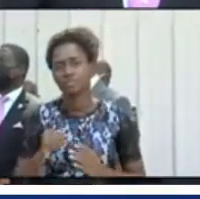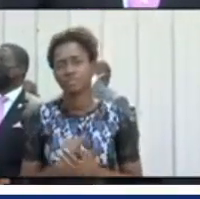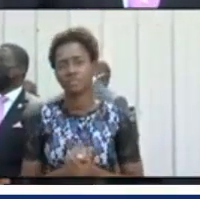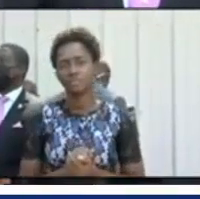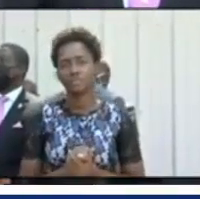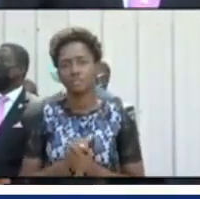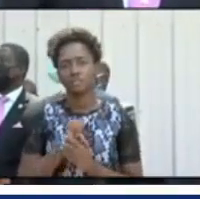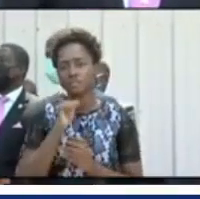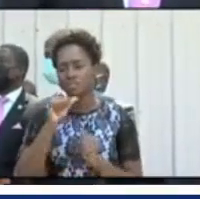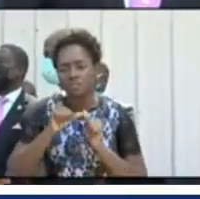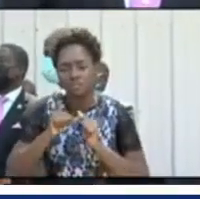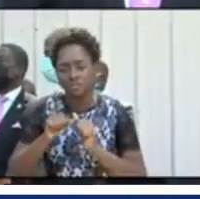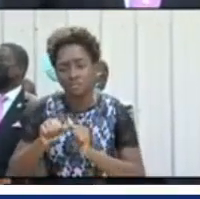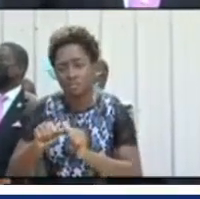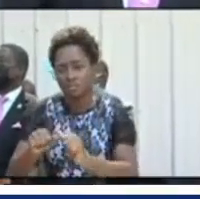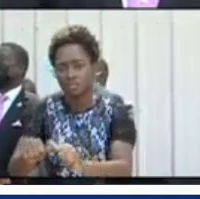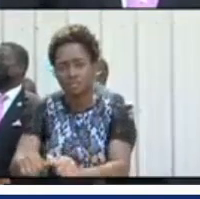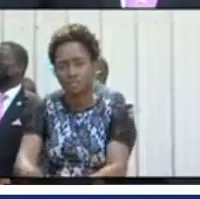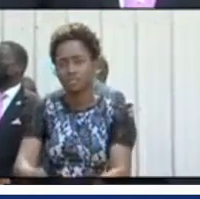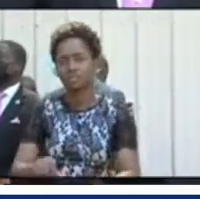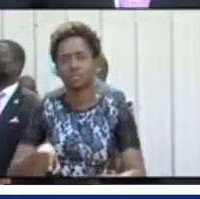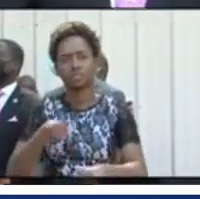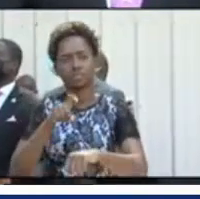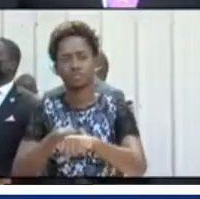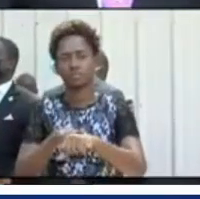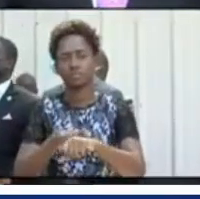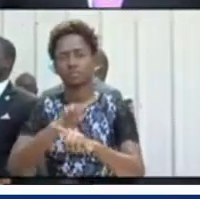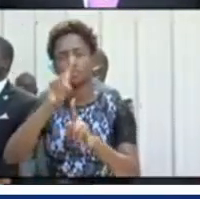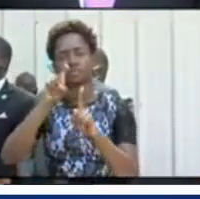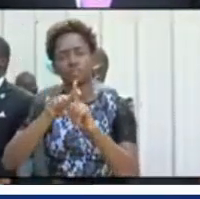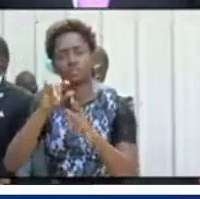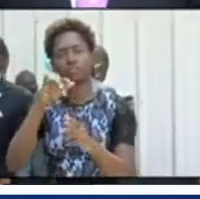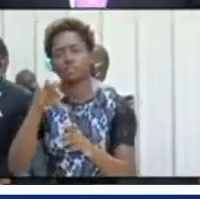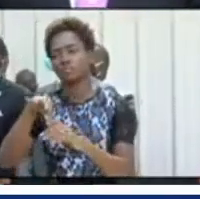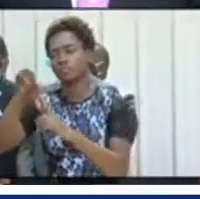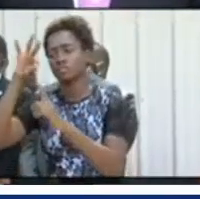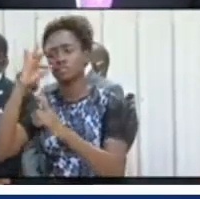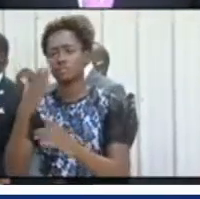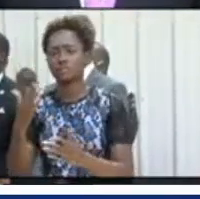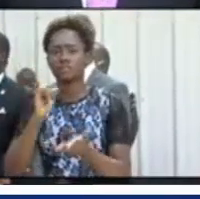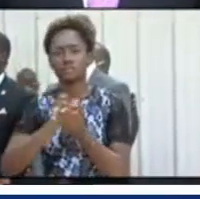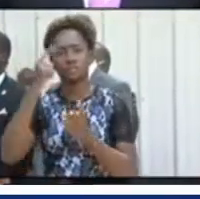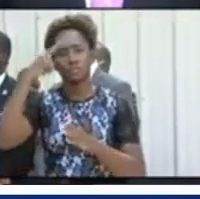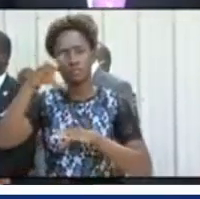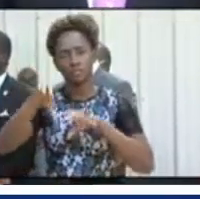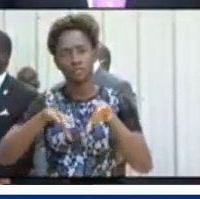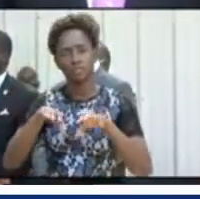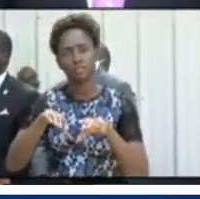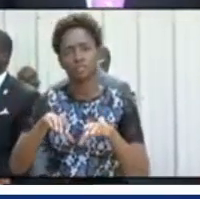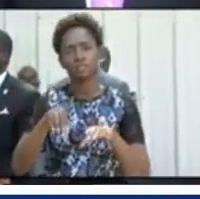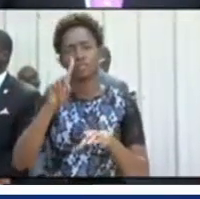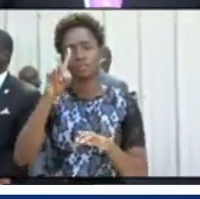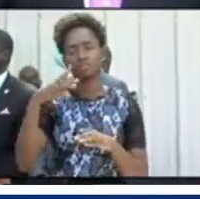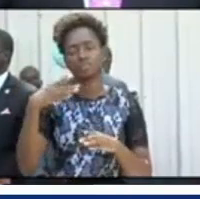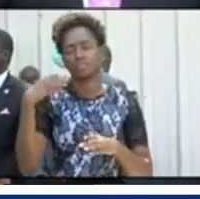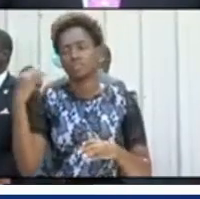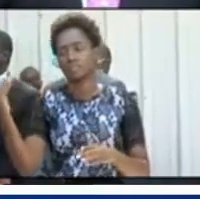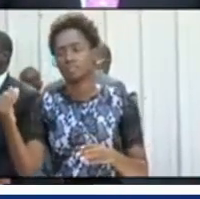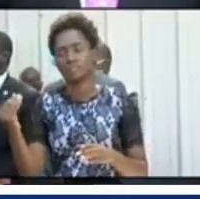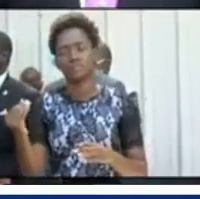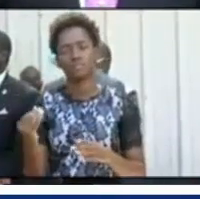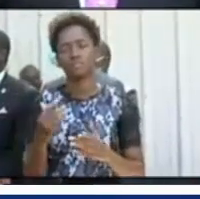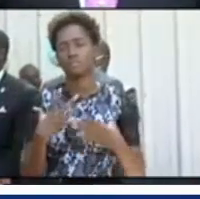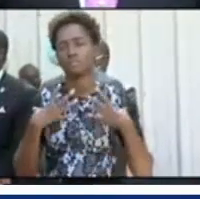veut dire il pas durer trop longtemps l'on choisit ces métiers ça pour faire son métier qui faut partir très jeune qui faut prendre